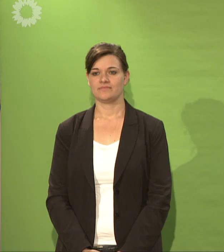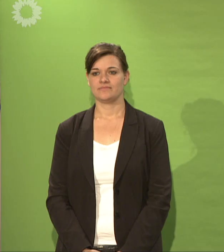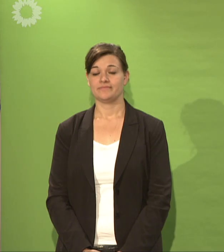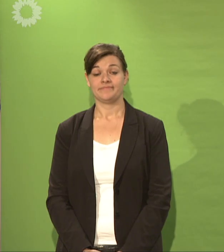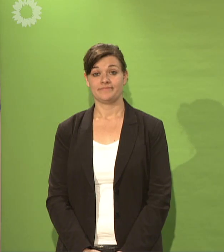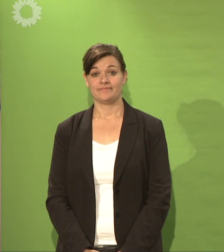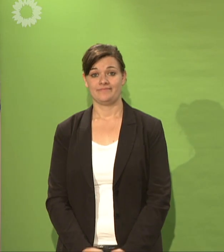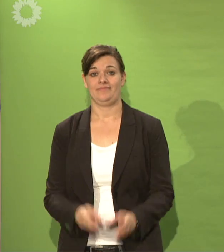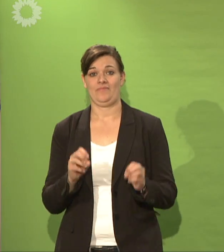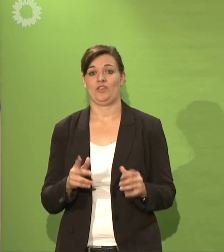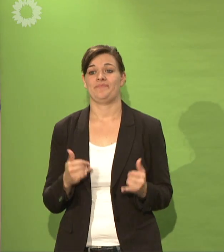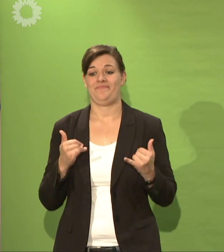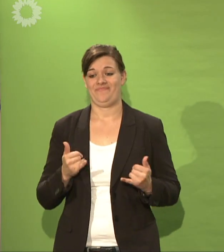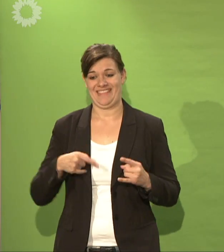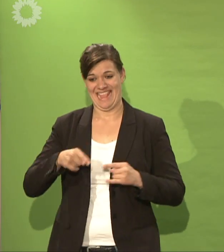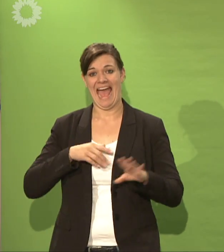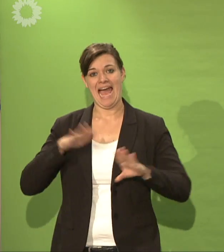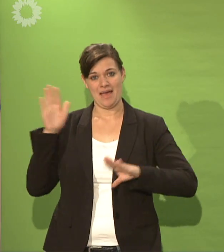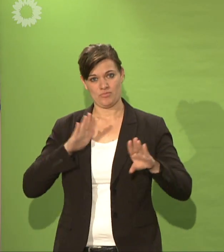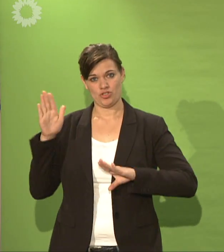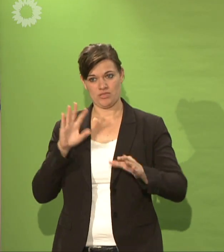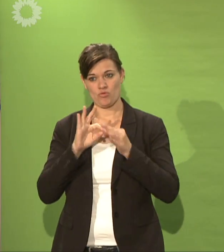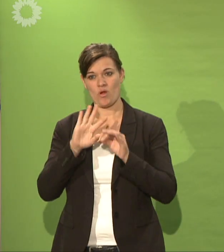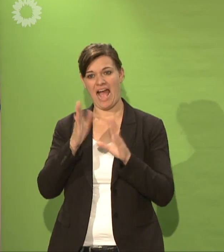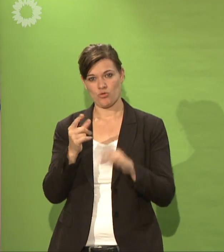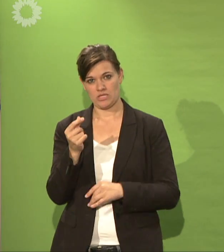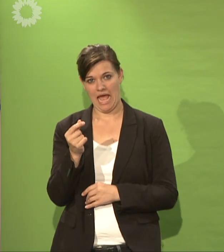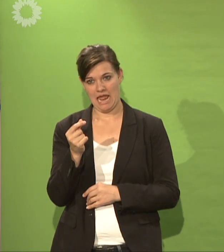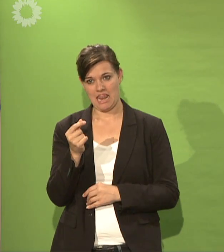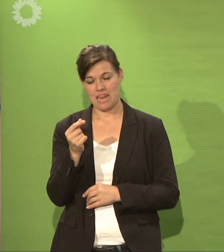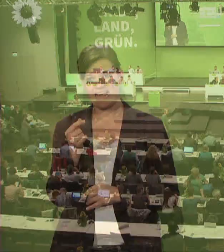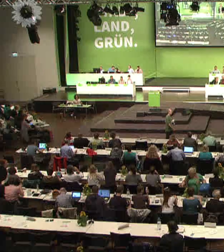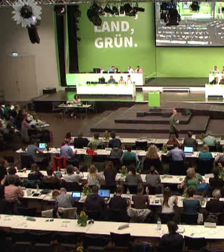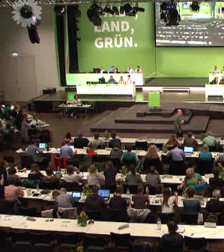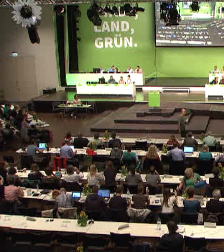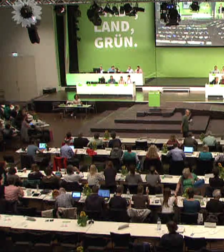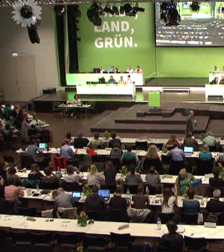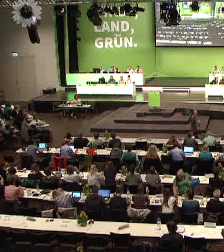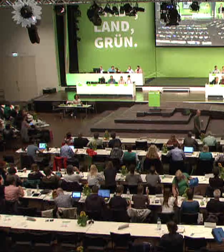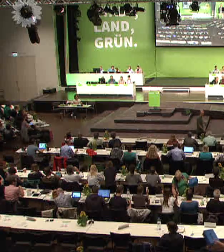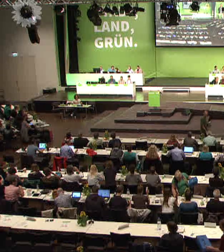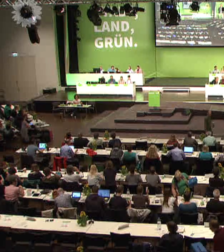Okay, bevor wir jetzt in die Abstimmung über den Haushalt gehen, habe ich noch ein Ergebnis aus dem